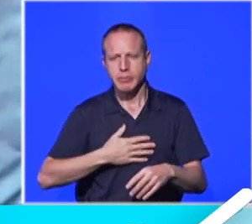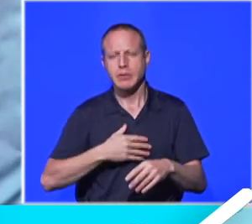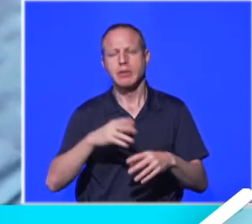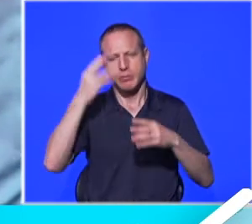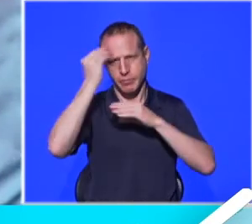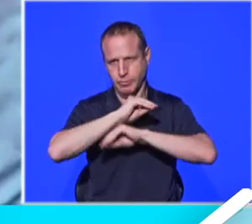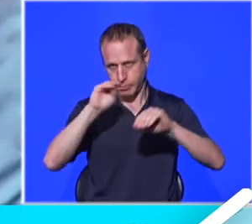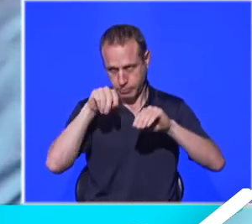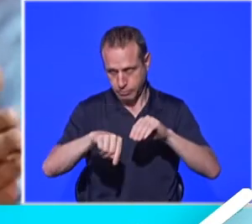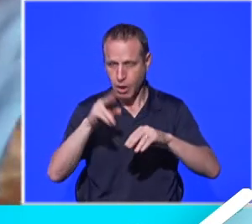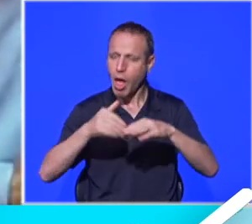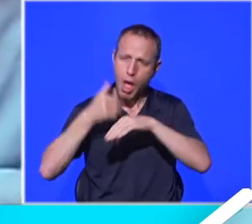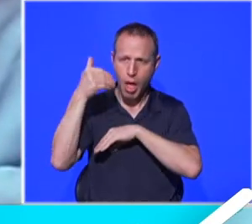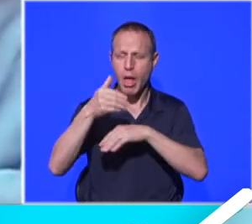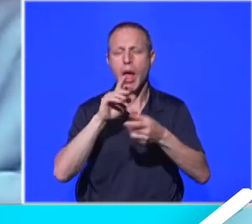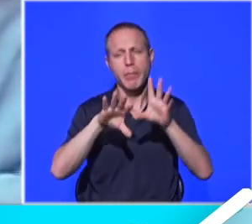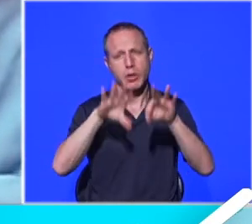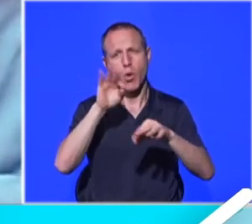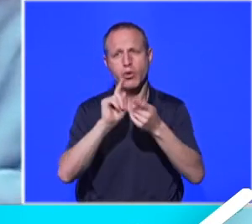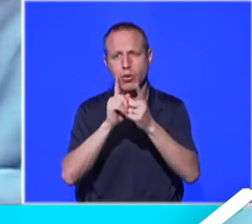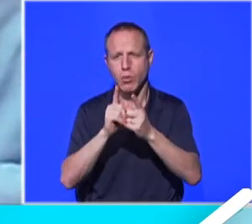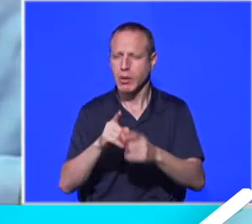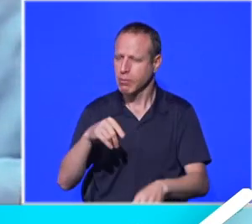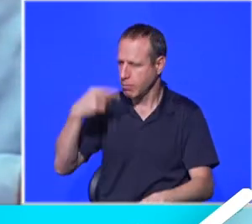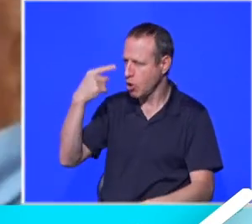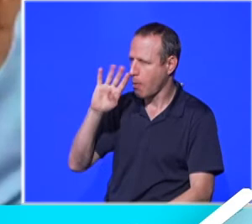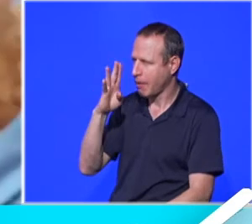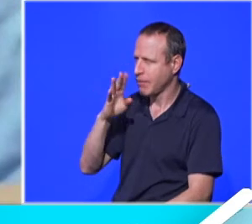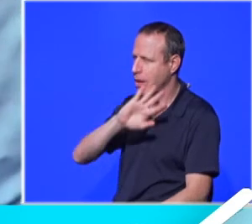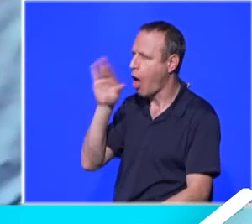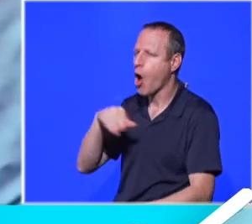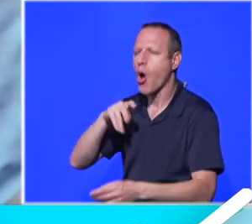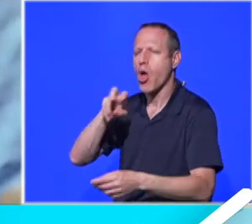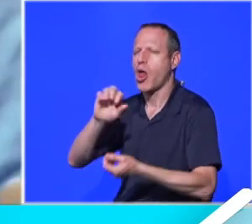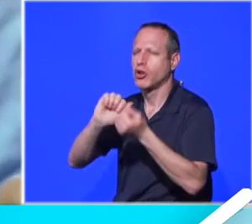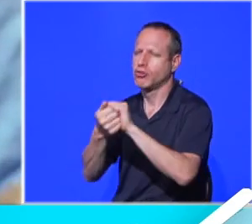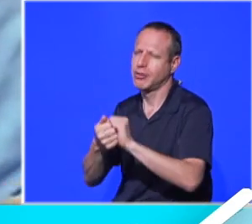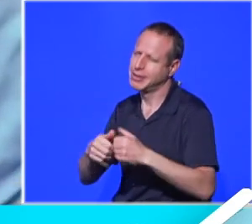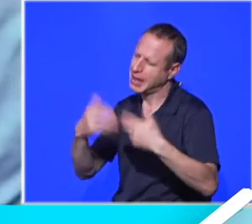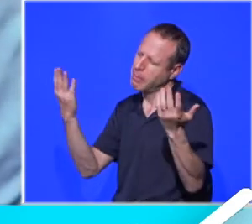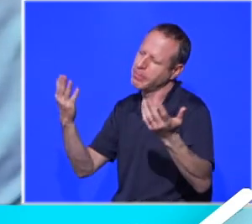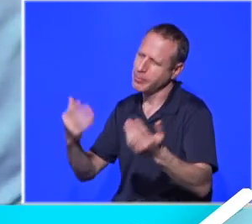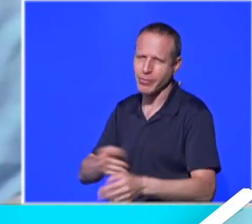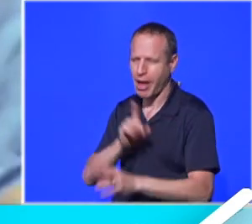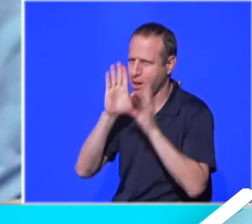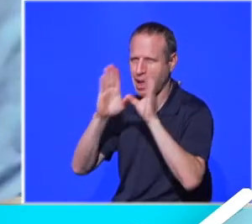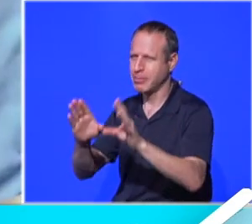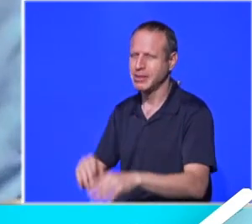שהצהרות האלה אחרי הבחירות יתורגמו. מיום רביעי הכל הולך להשתנות, הכל הולך להשתנות, סתם, אל